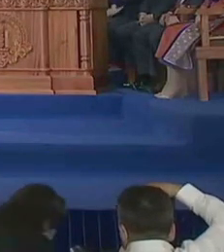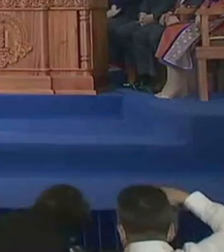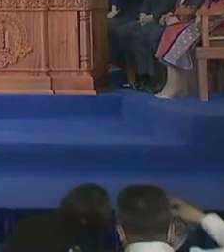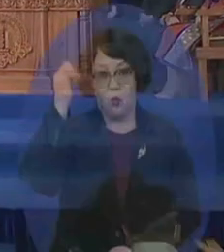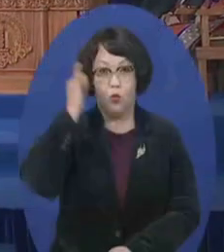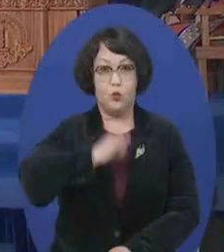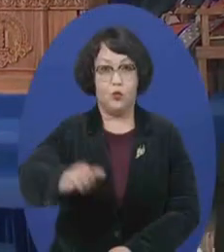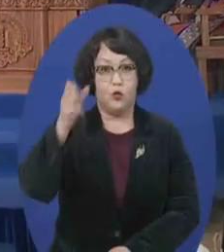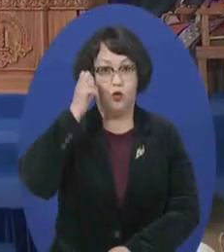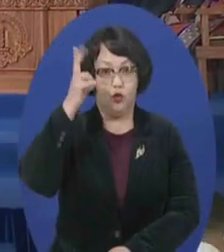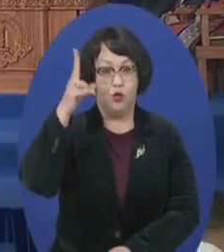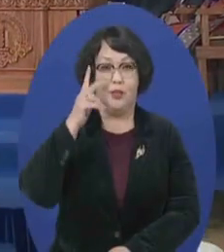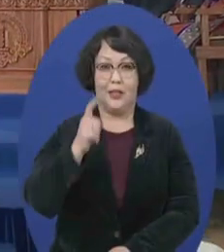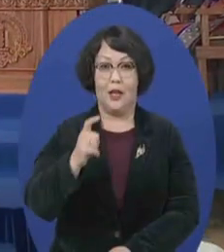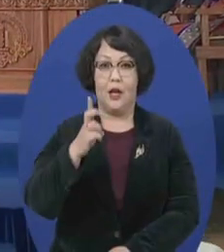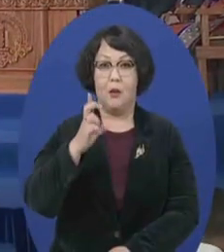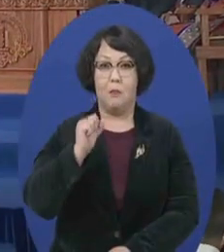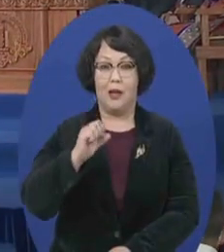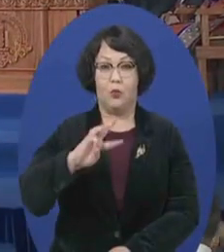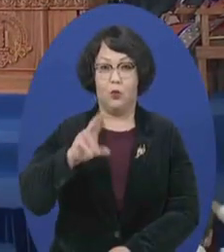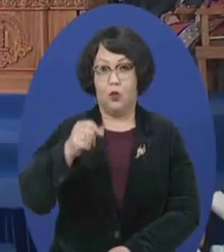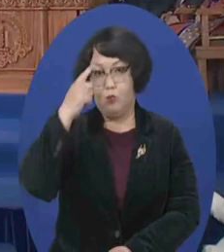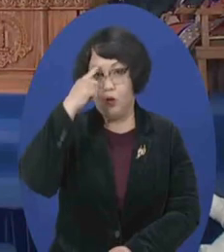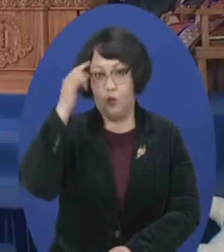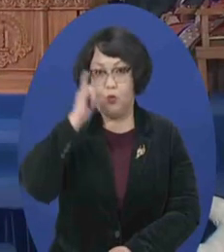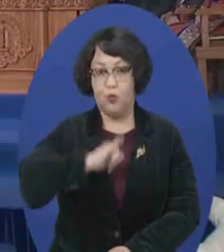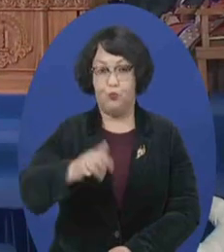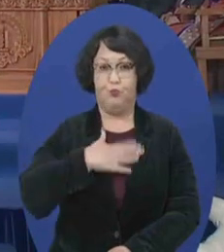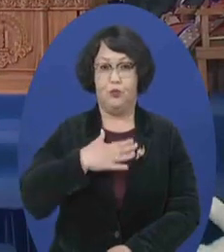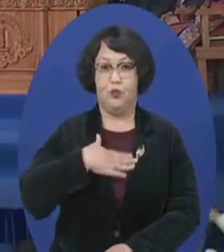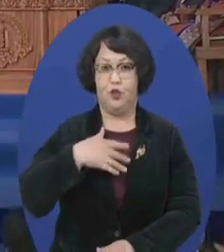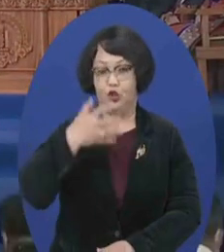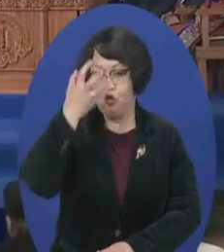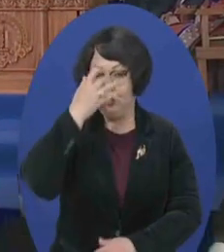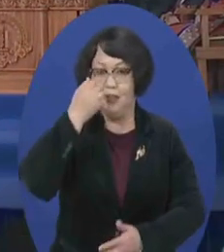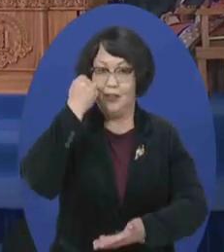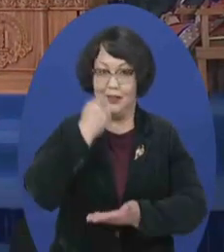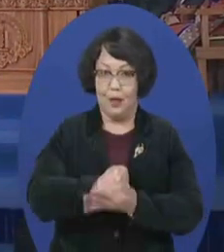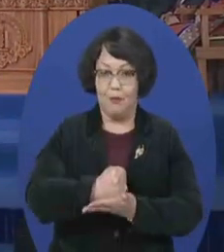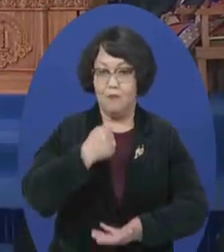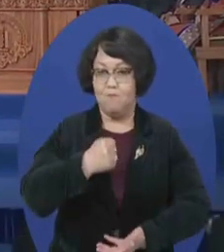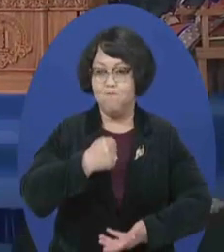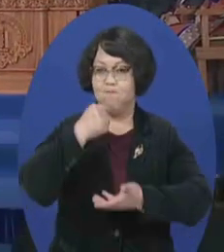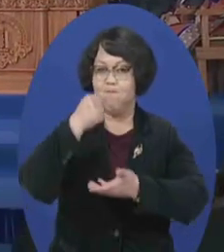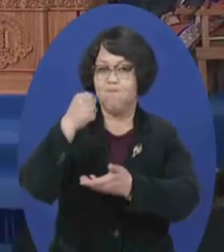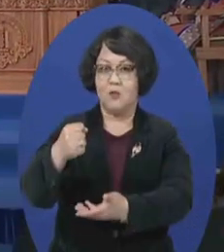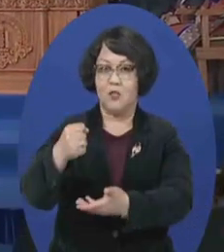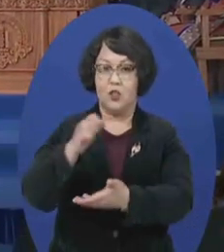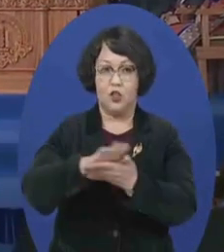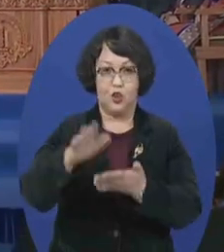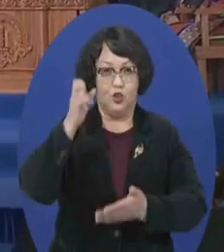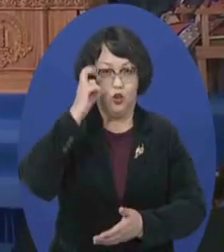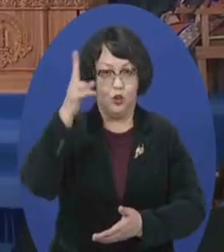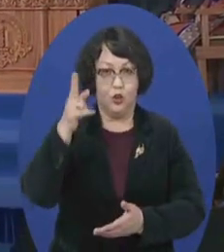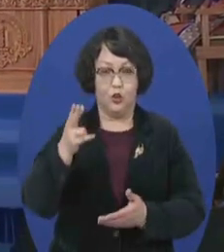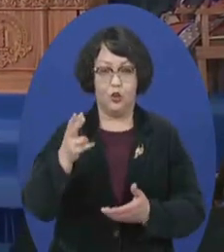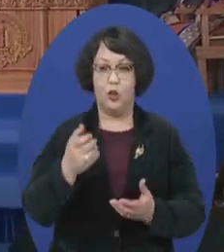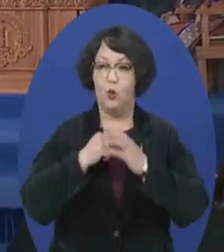улсын ерөнхийлөг Шалмагийн Матулга Монгол төрийн домгийг шинээр сонгогдсон Монгол улсын ерөнхийлөгч Ухнаагийн